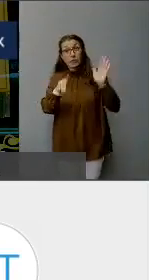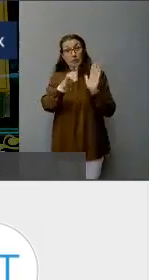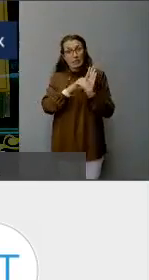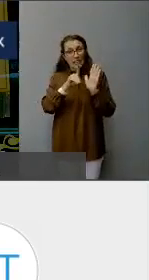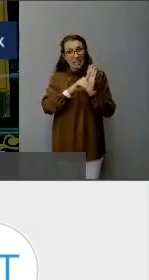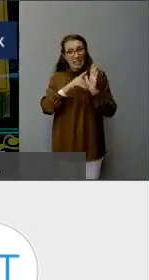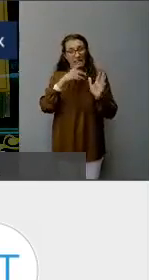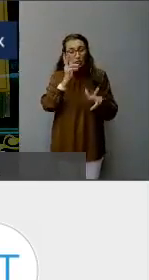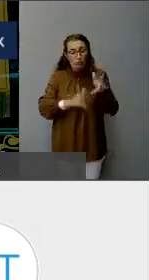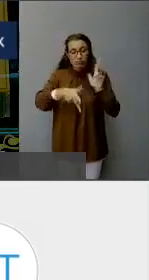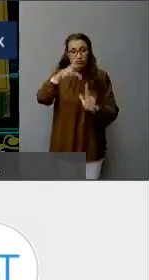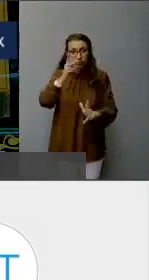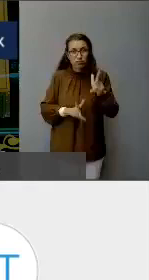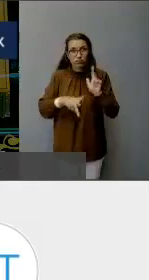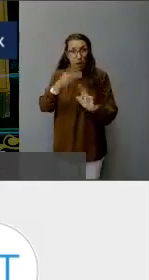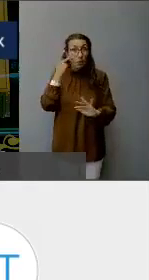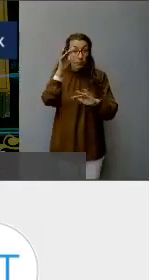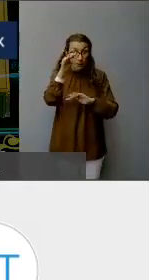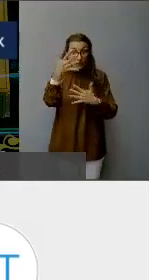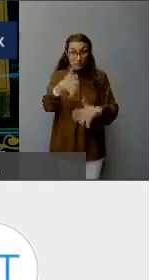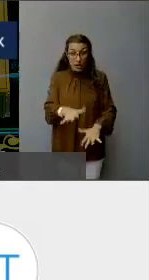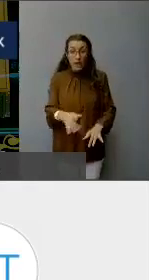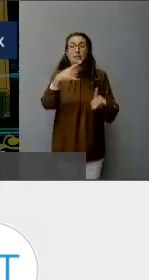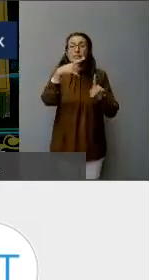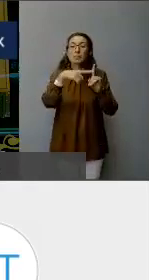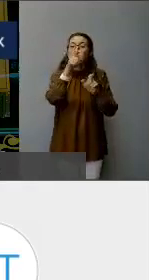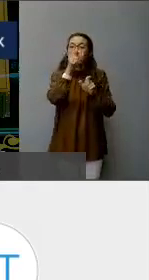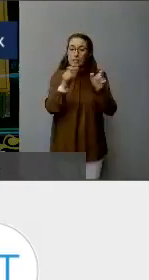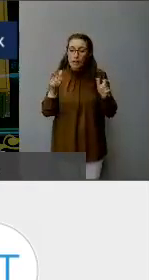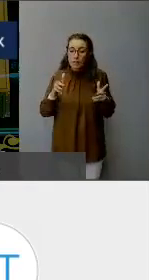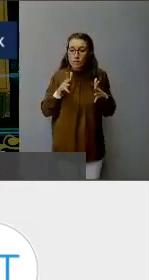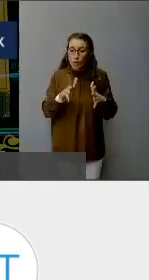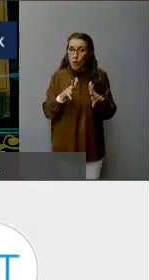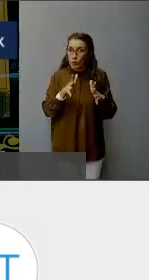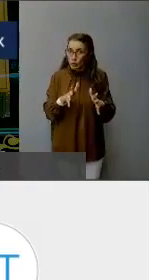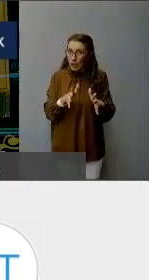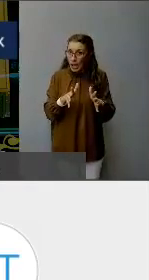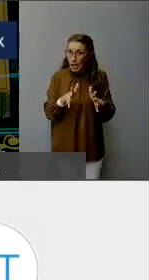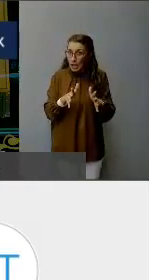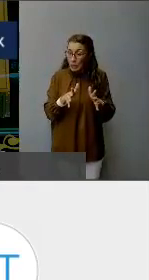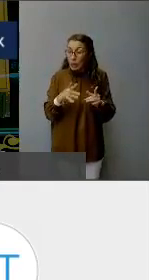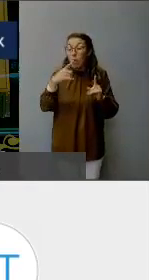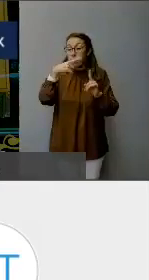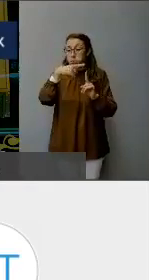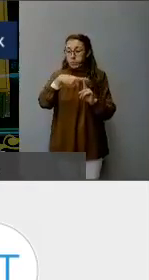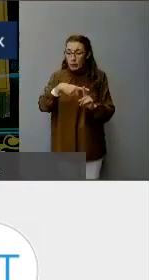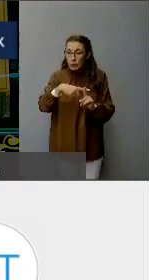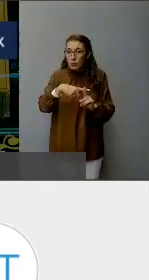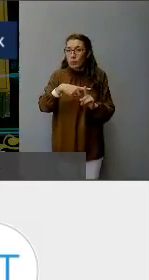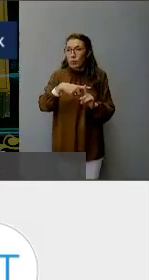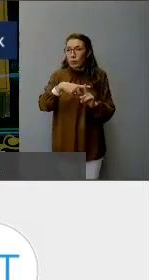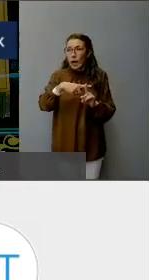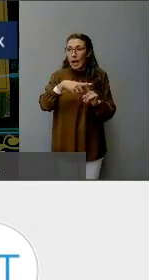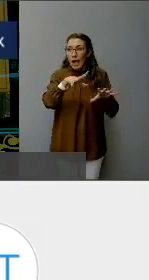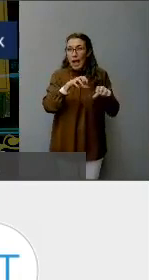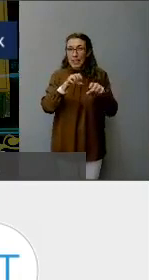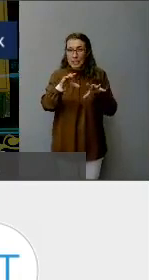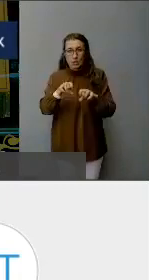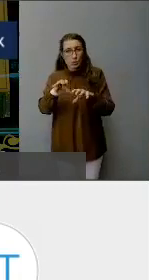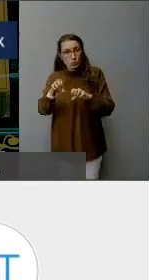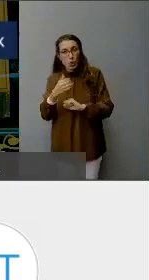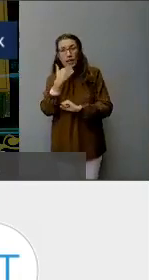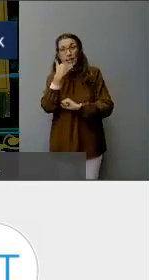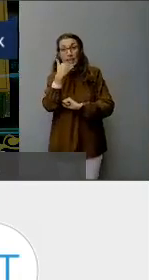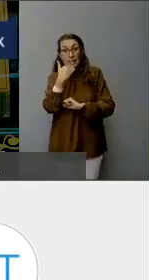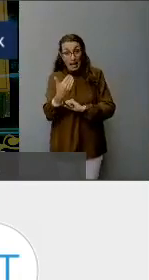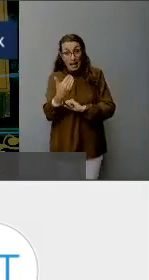nonché la procedura di stabilizzazione del personale volontario considerato altresì che in atto l'assunzione tramite la procedura di stabilizzazione